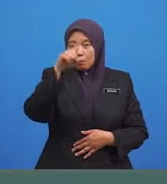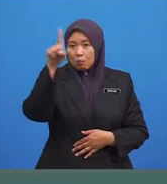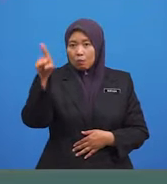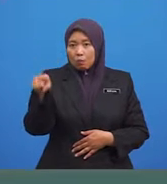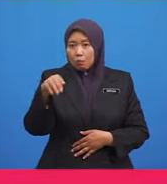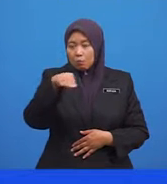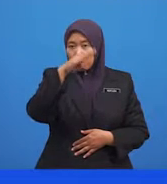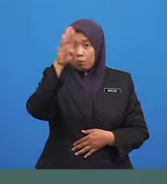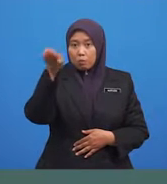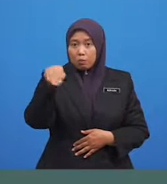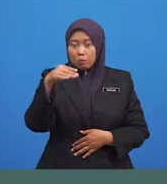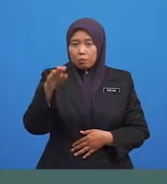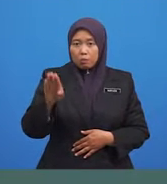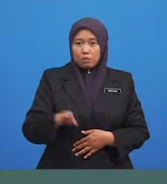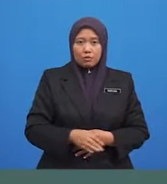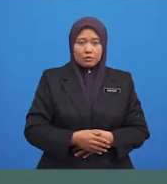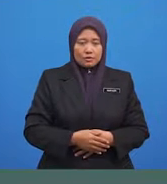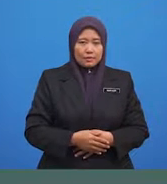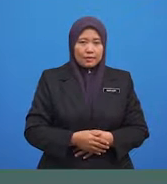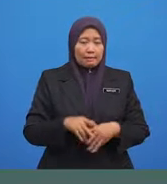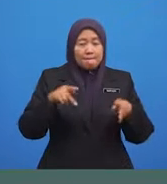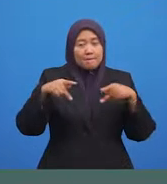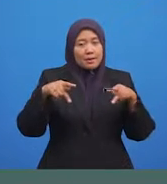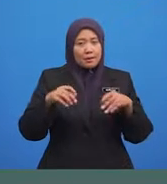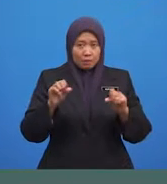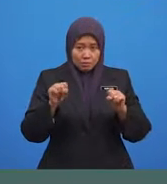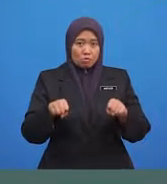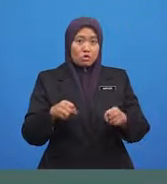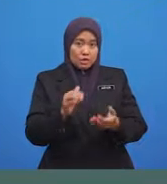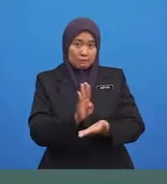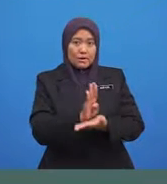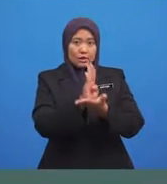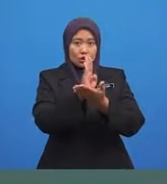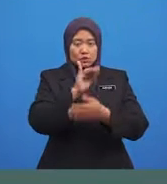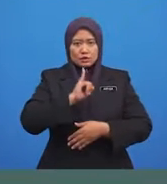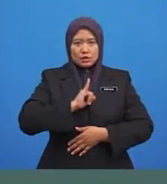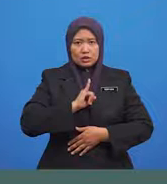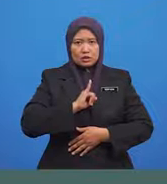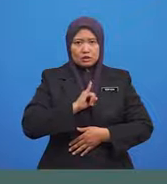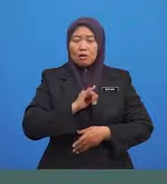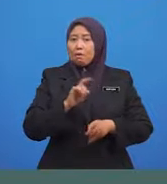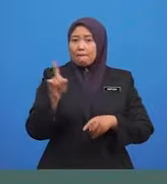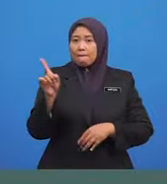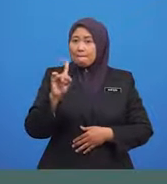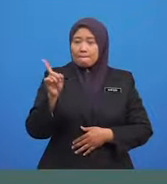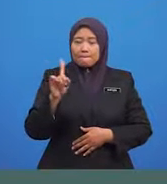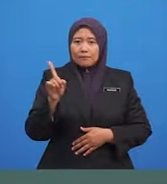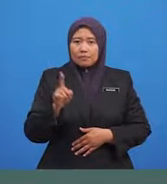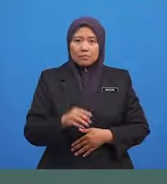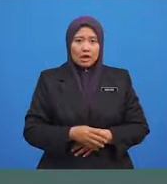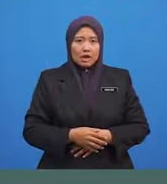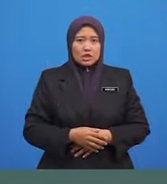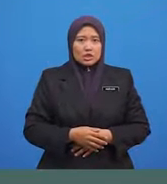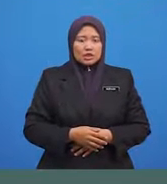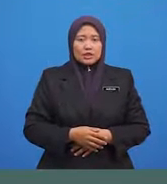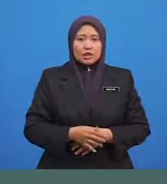bola plastik. Murid-murid, boleh bantu cikgu? Antara dua objek ini,